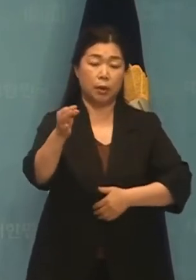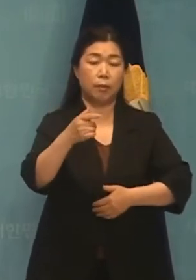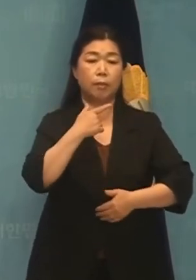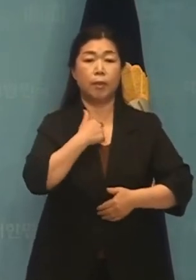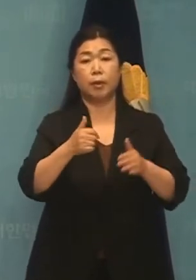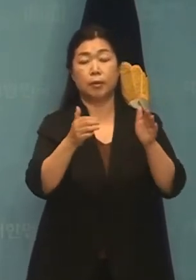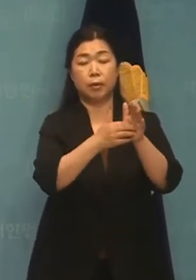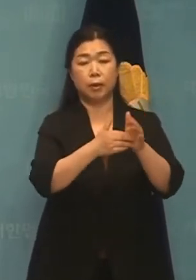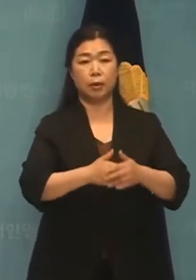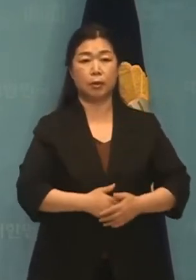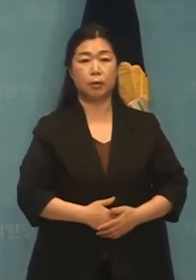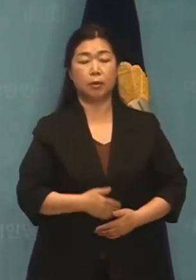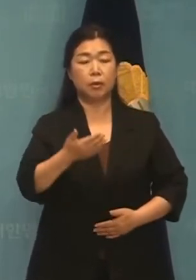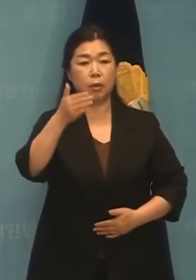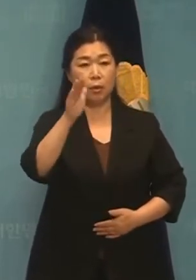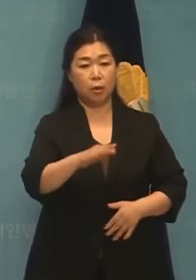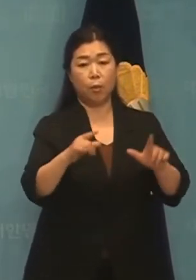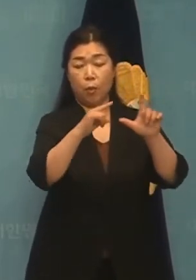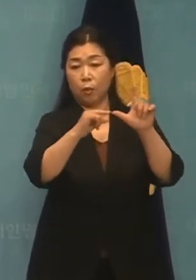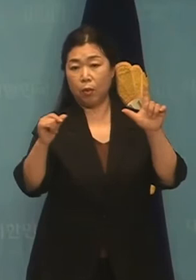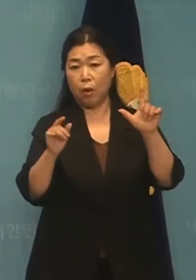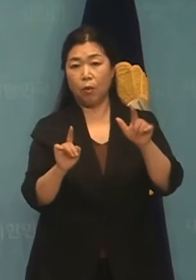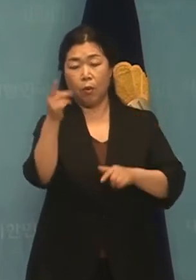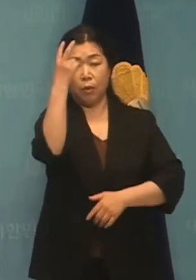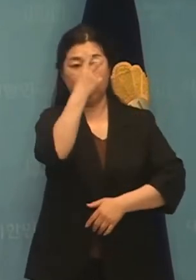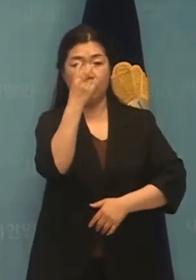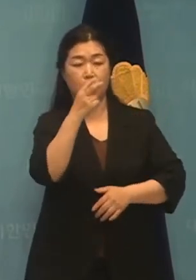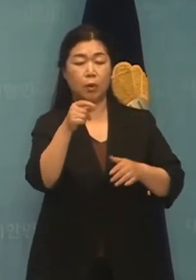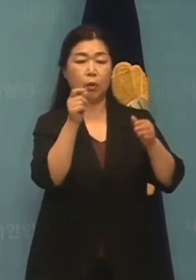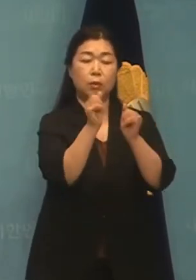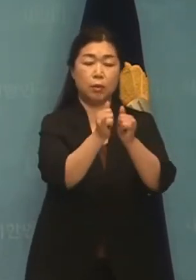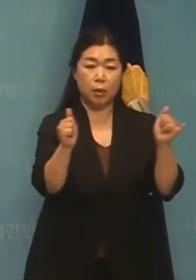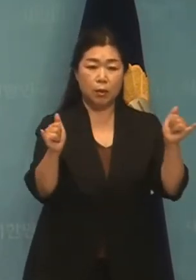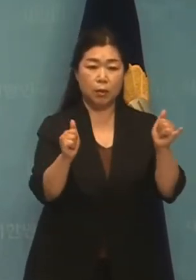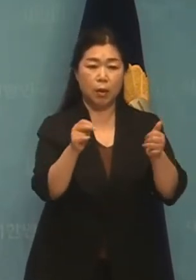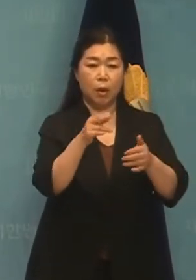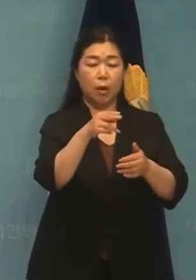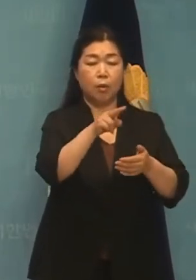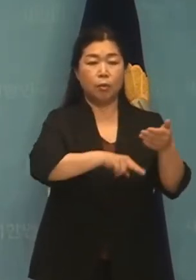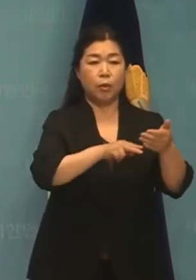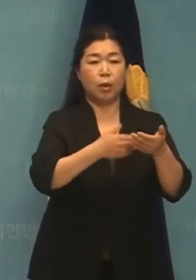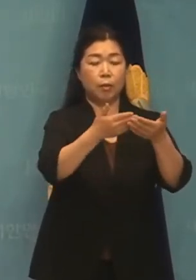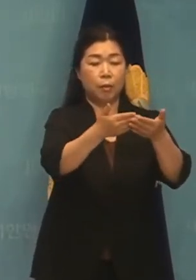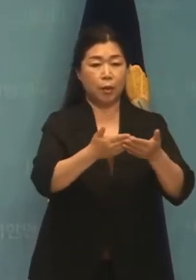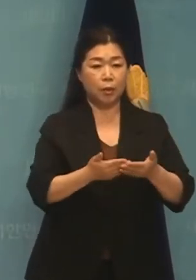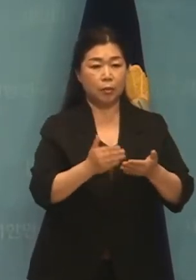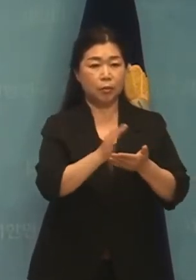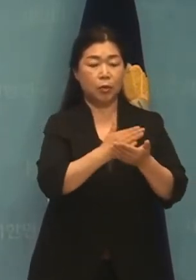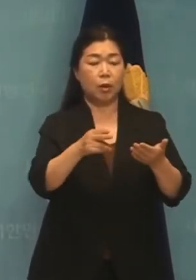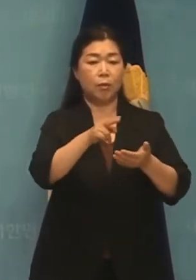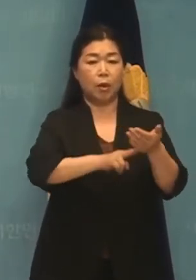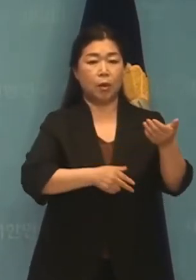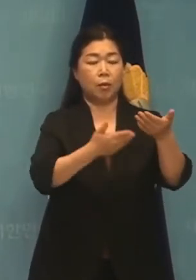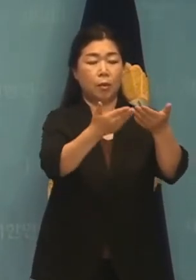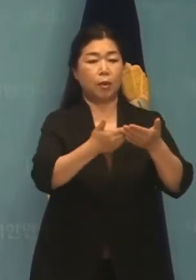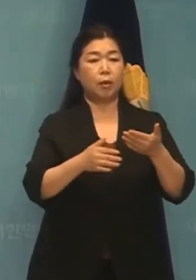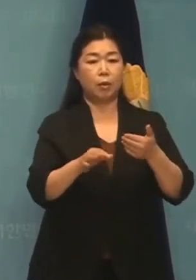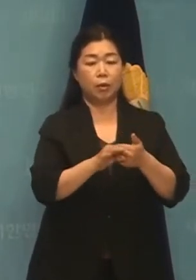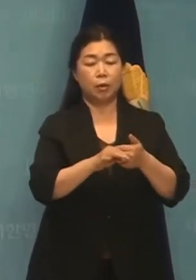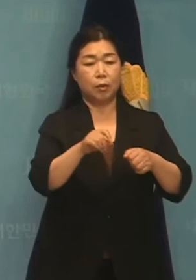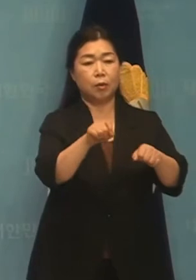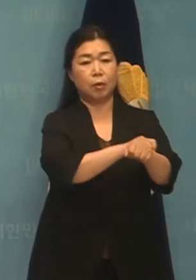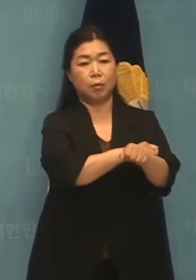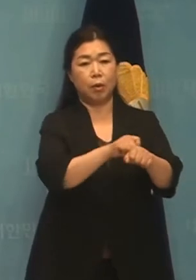했습니다. 그런데 일부 고위관료는 1인당 받은 특공 아파트를 매도해 수억